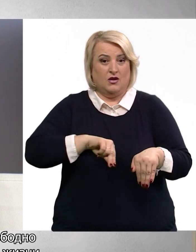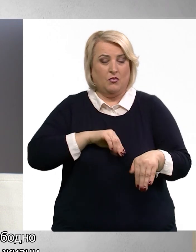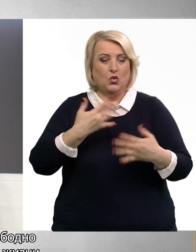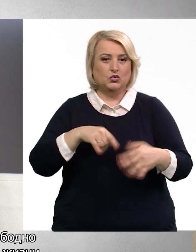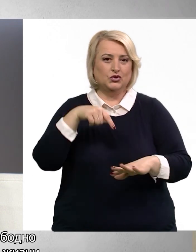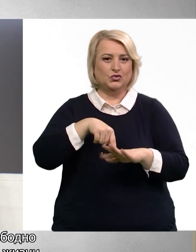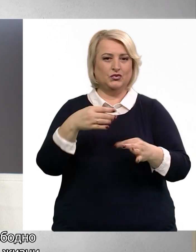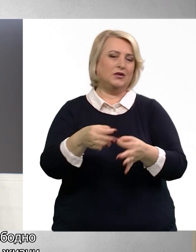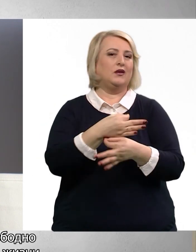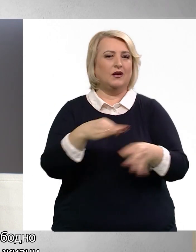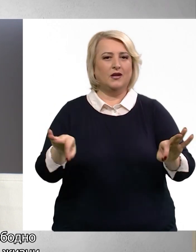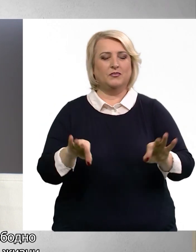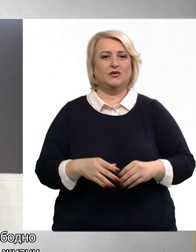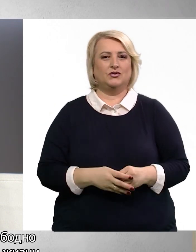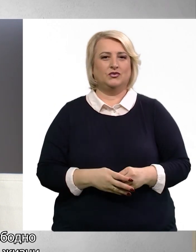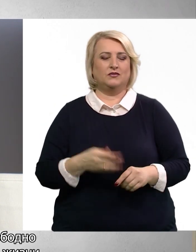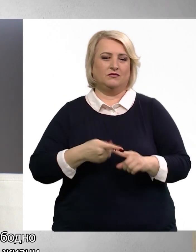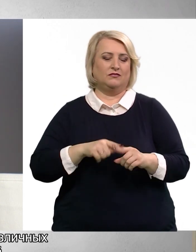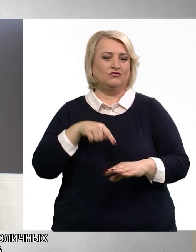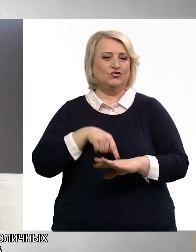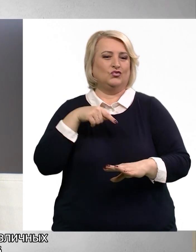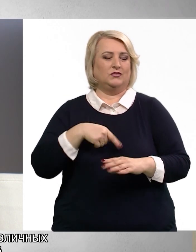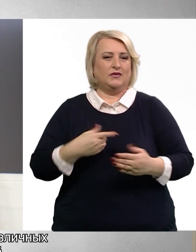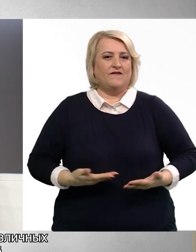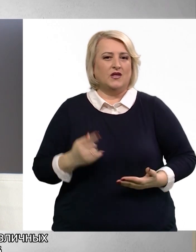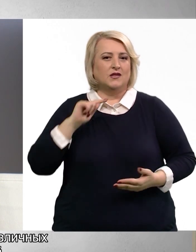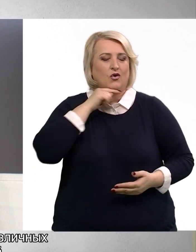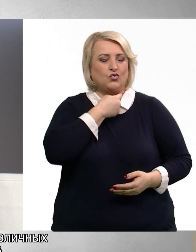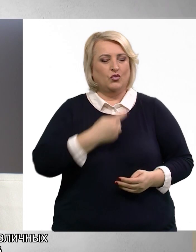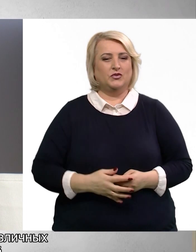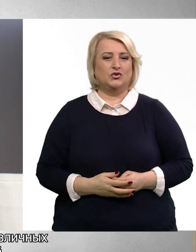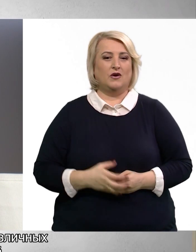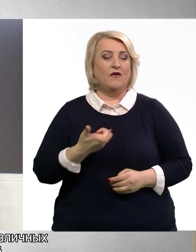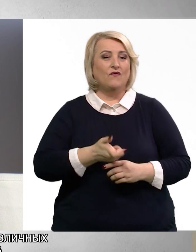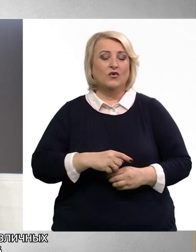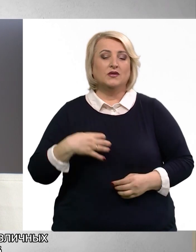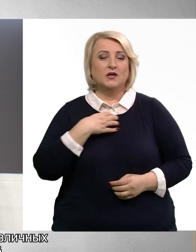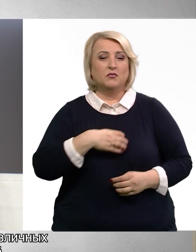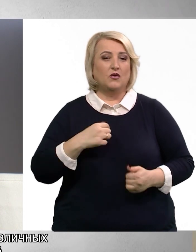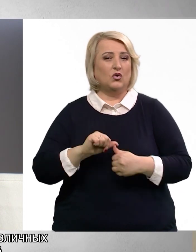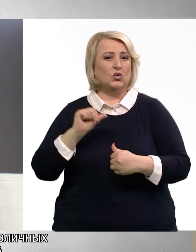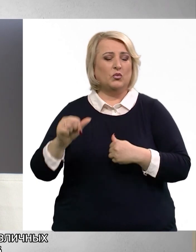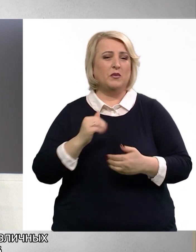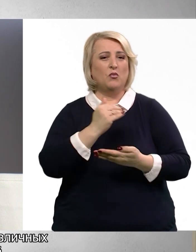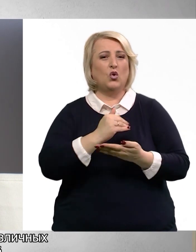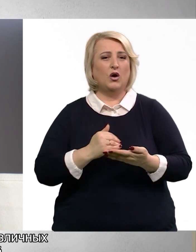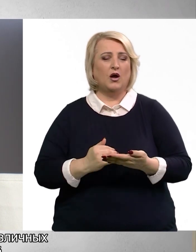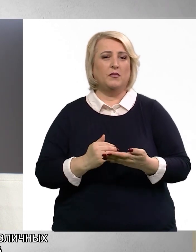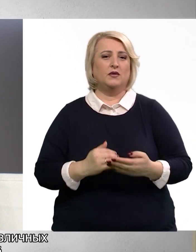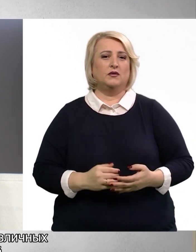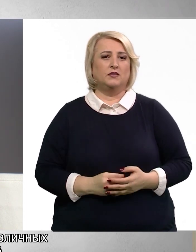simtă liber și să simtă acest puls al vieții economice. Este foarte important că, pe lângă diferite programe